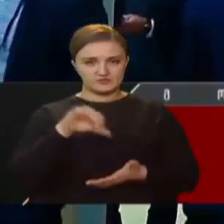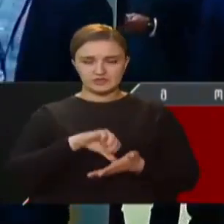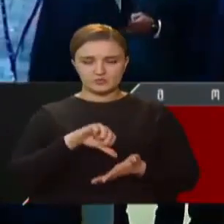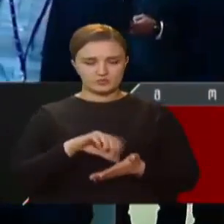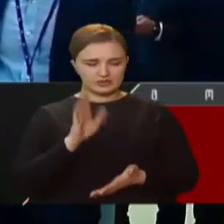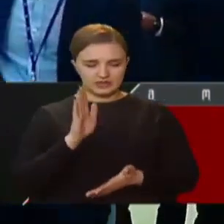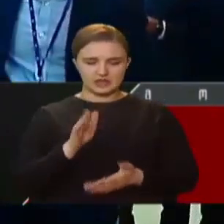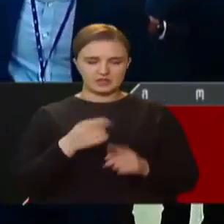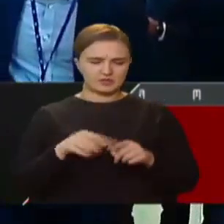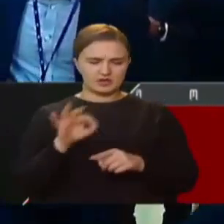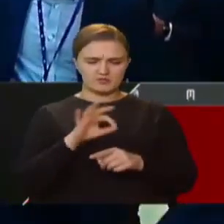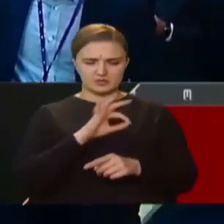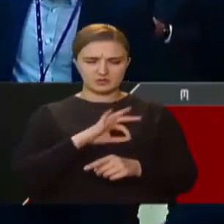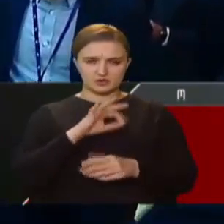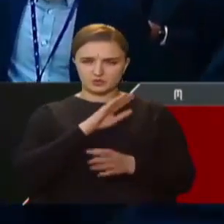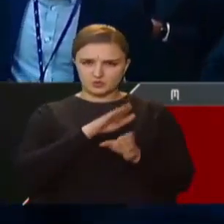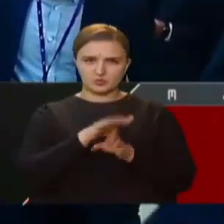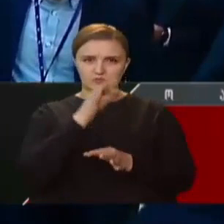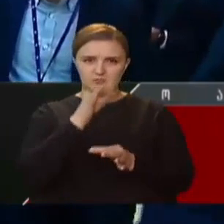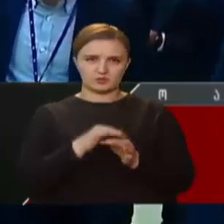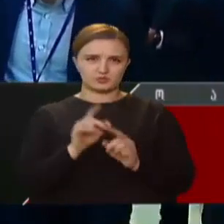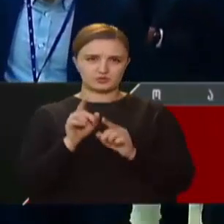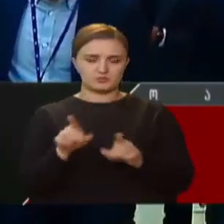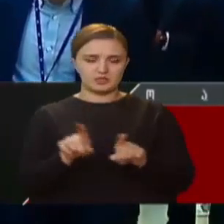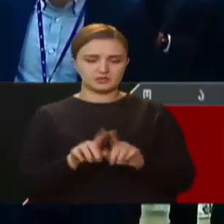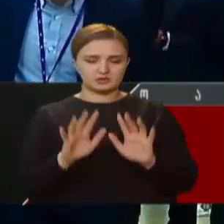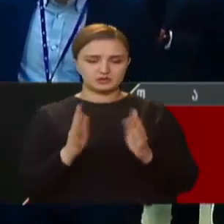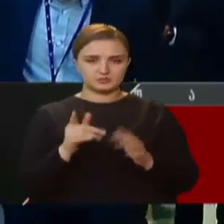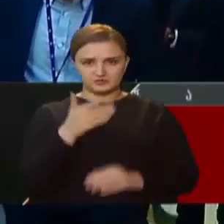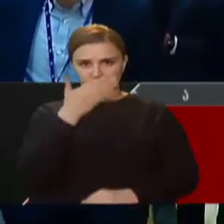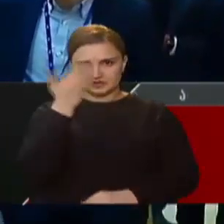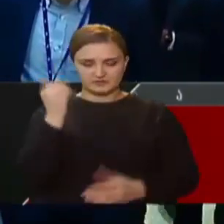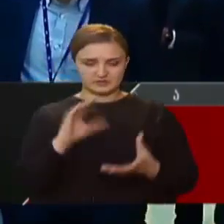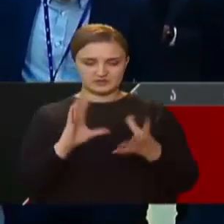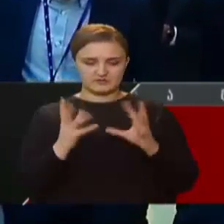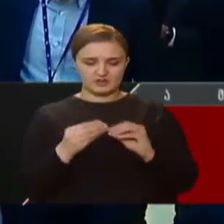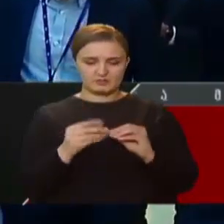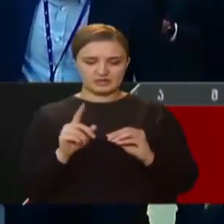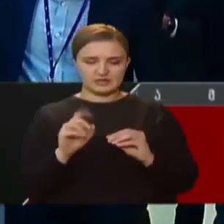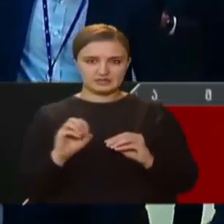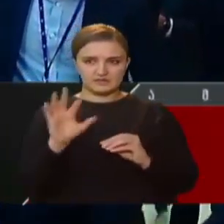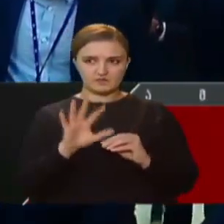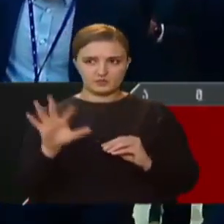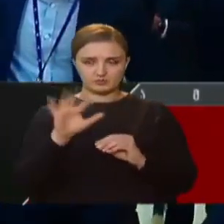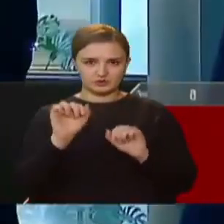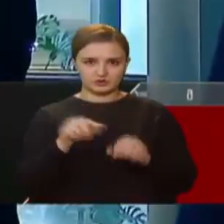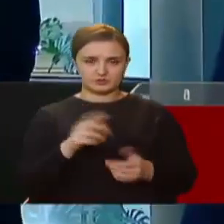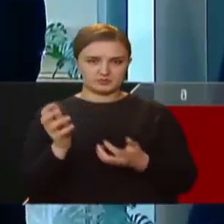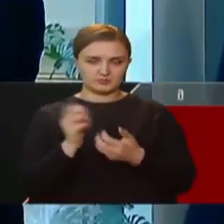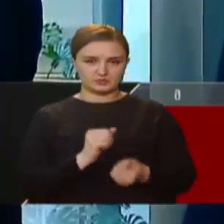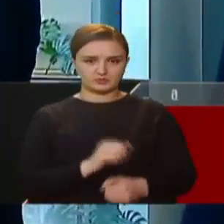წარმომადგენლები იქნებიან ამაზე სრულად პასუხისმგებლები. Ასეთ შემთხვევაში დაივიწყეთ ყველაფერი, დაივიწყეთ რაც ევროპიდან შეიძლება